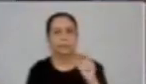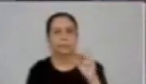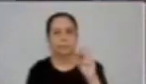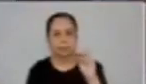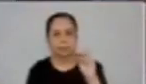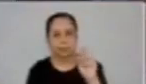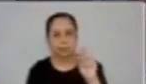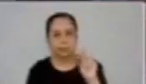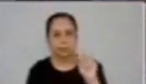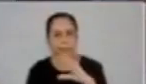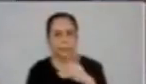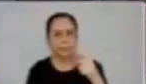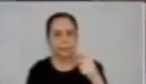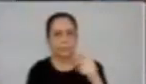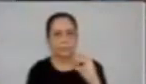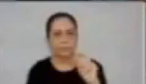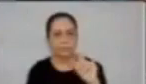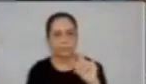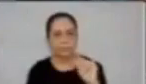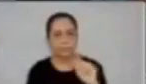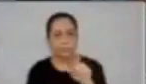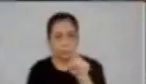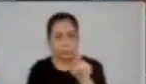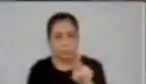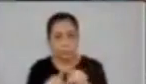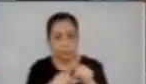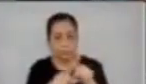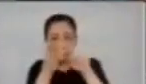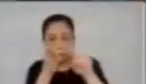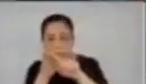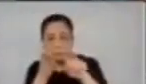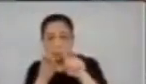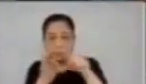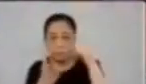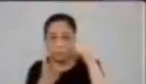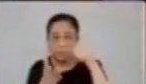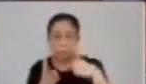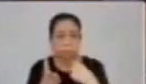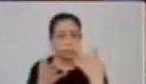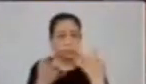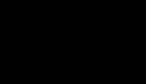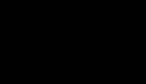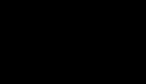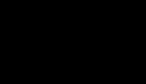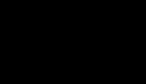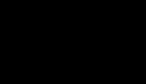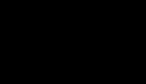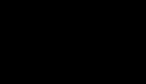yung sa aming mga kababayan naman, ongoing po ang aming pagpa-survey.